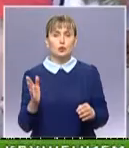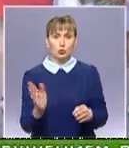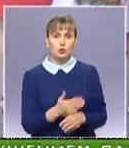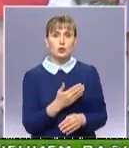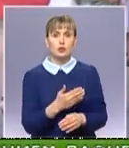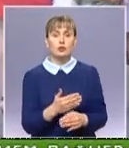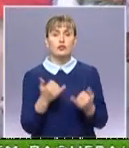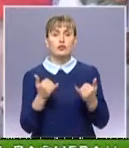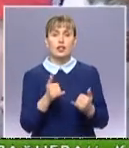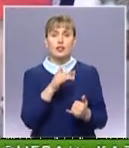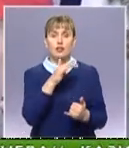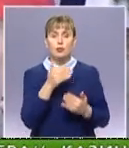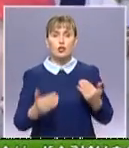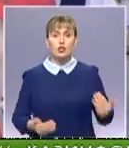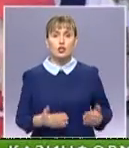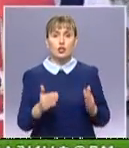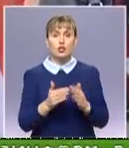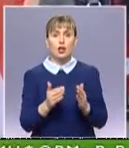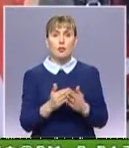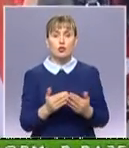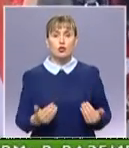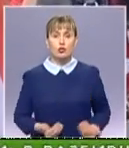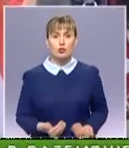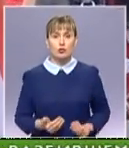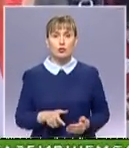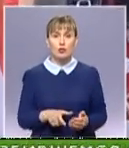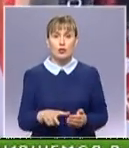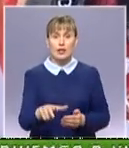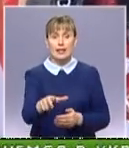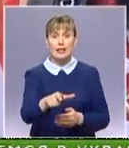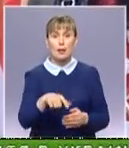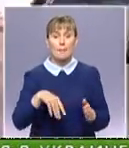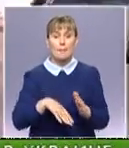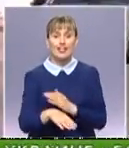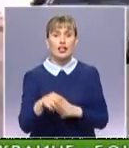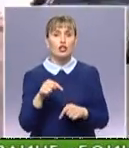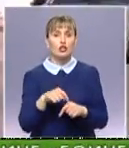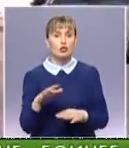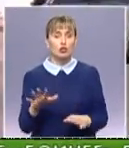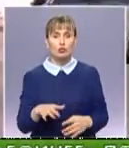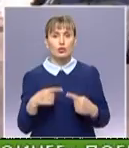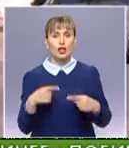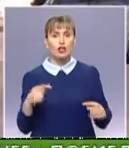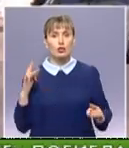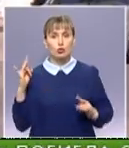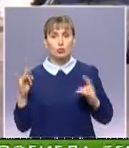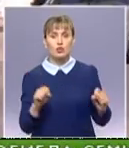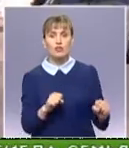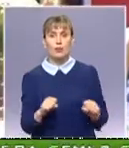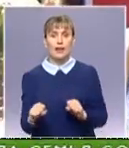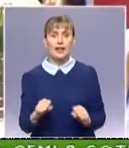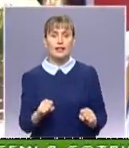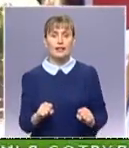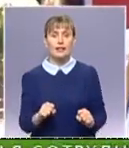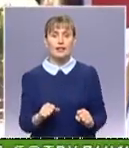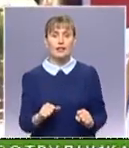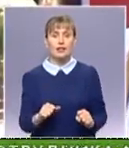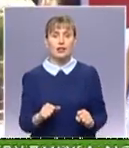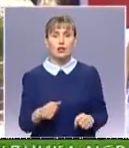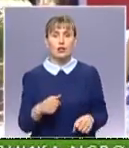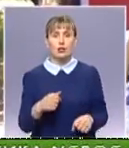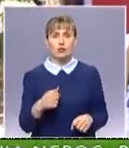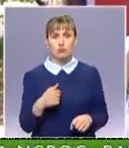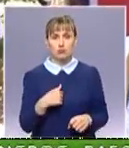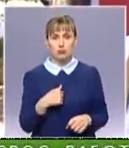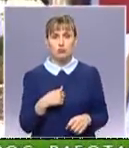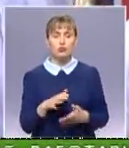устранилась. В данный момент жители домов, расположенных вдоль линии метро, отмечают, что не чувствуют никаких шумов и вибраций. Она сказала, что никакой